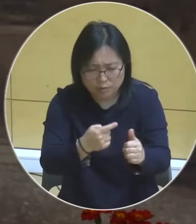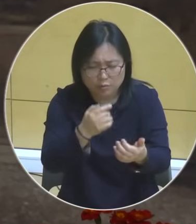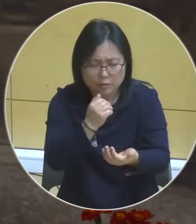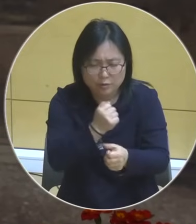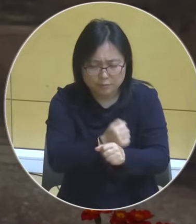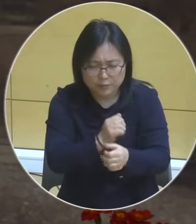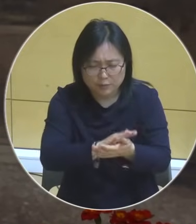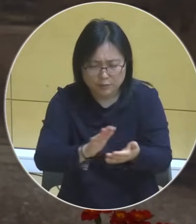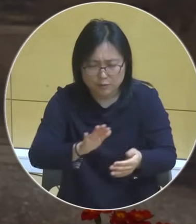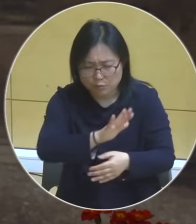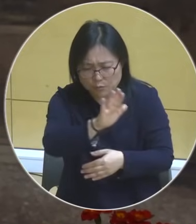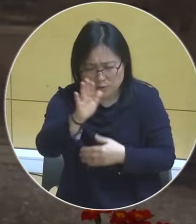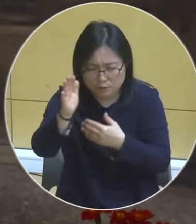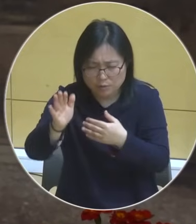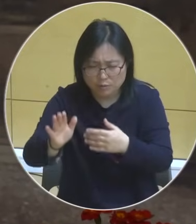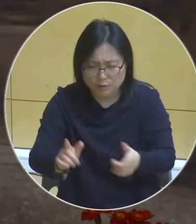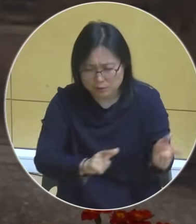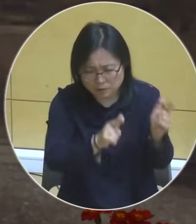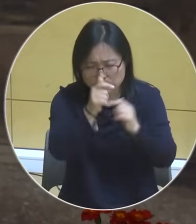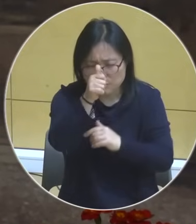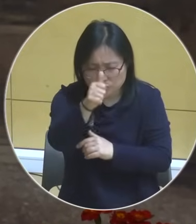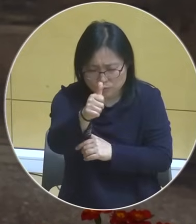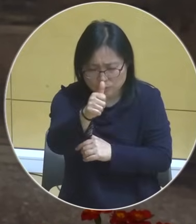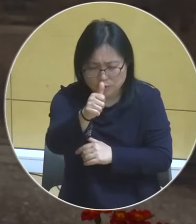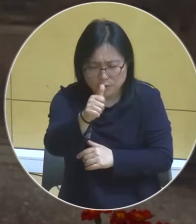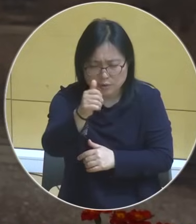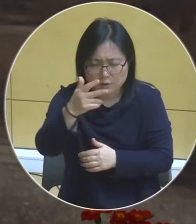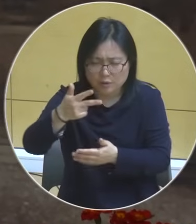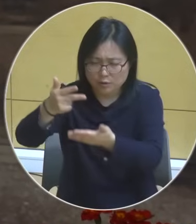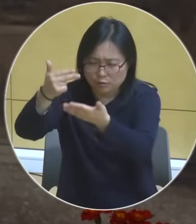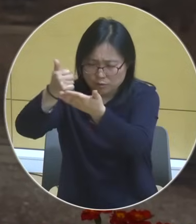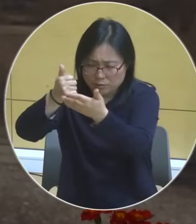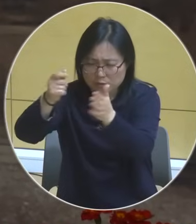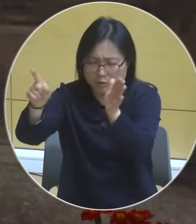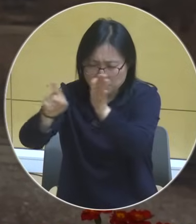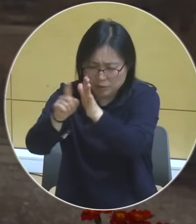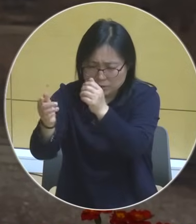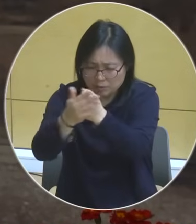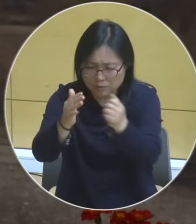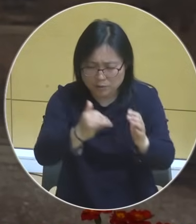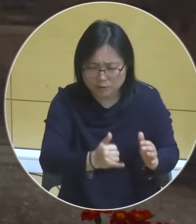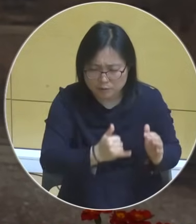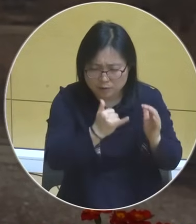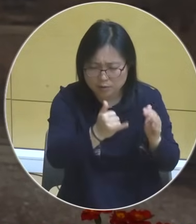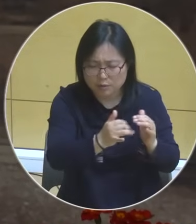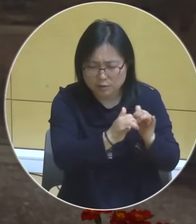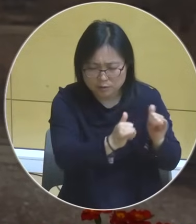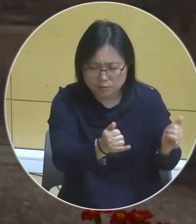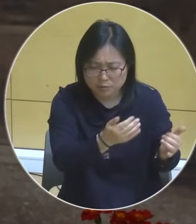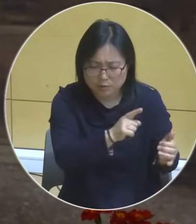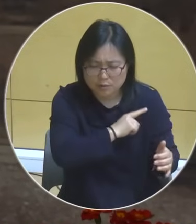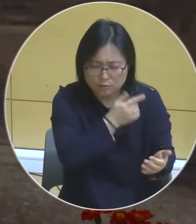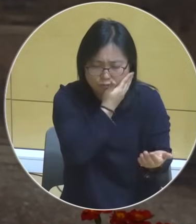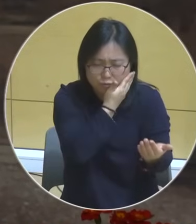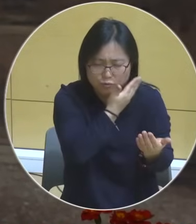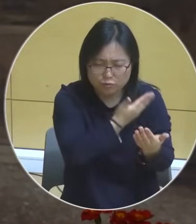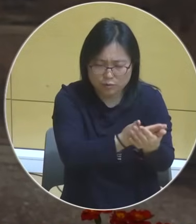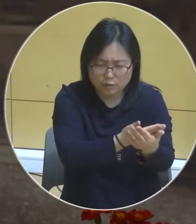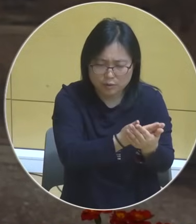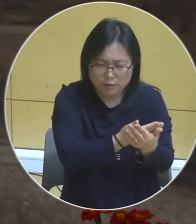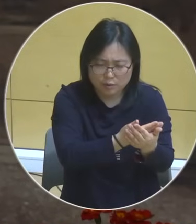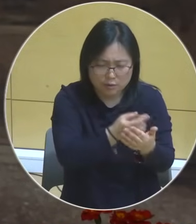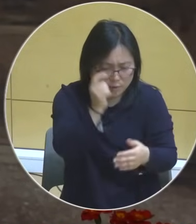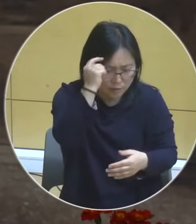하나님, 그러나 저희들은 우리의 삶의 주인이 주님이신 것을 믿기에 하나님, 세상에서 사람들이 가장 귀중하게 여기는 이